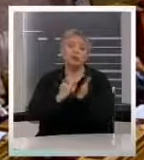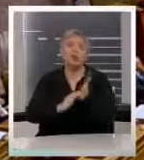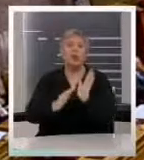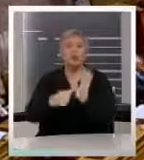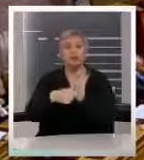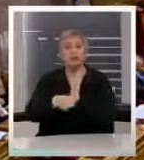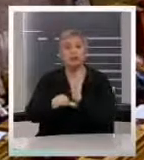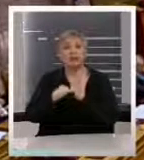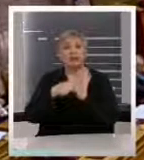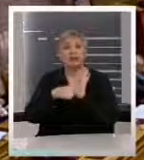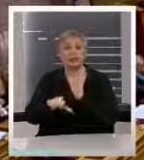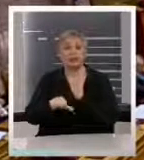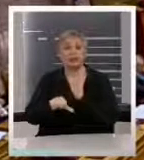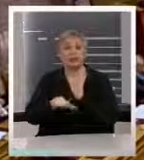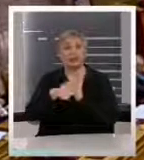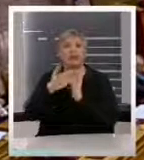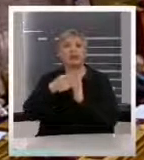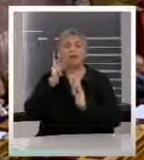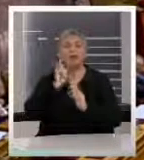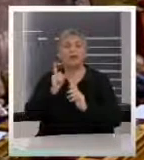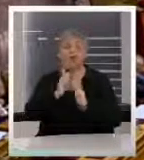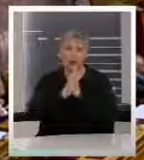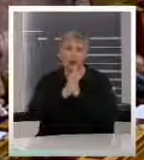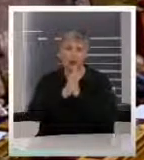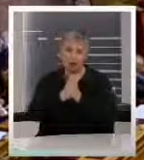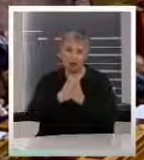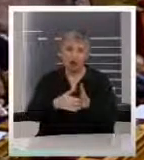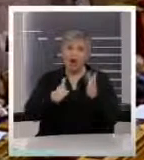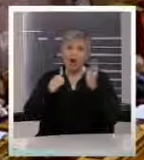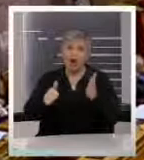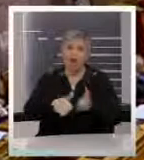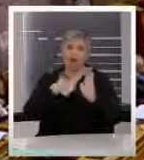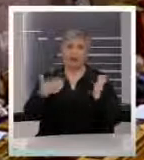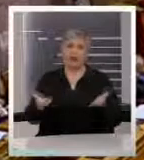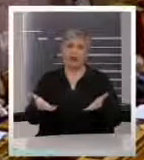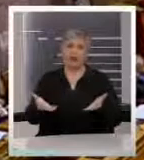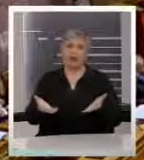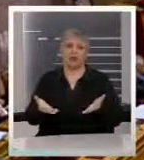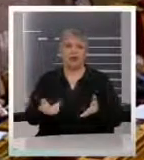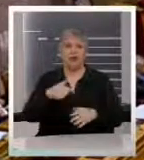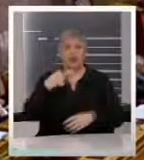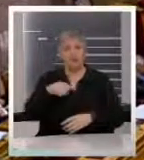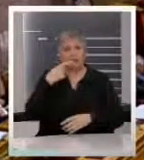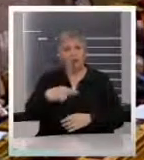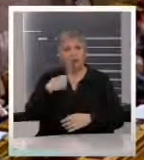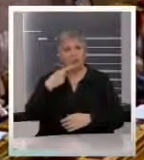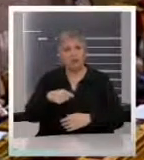να διαγραφούν 8,5 δισεκατομμύρια απώλειες ασφαλιστικών εξφορών. Έξι φορές βρίσατε.